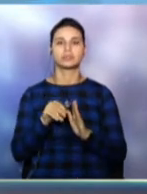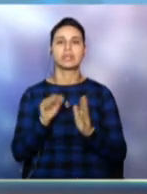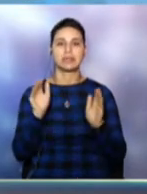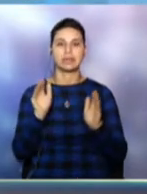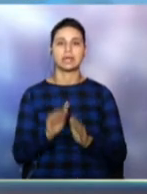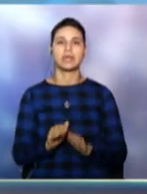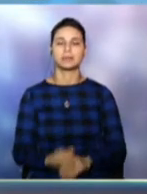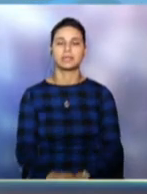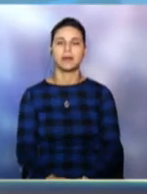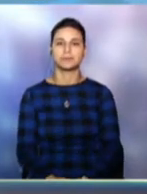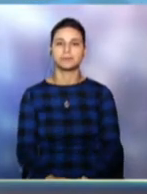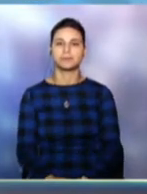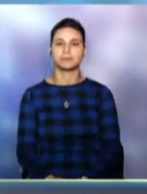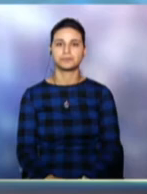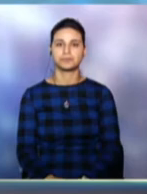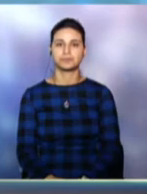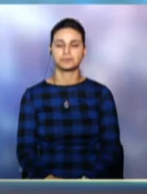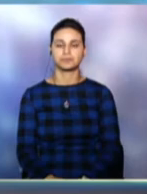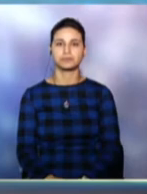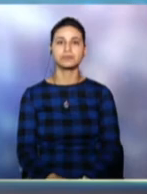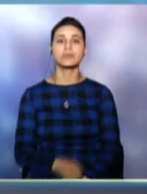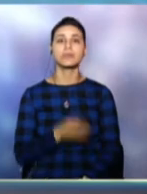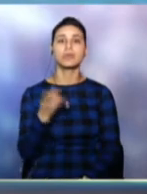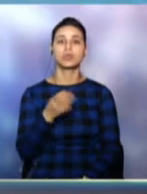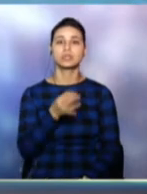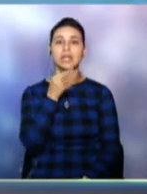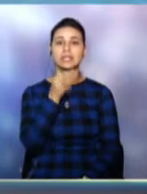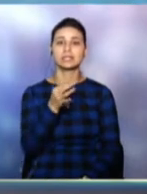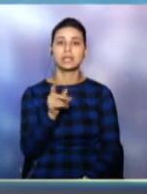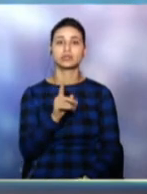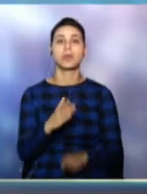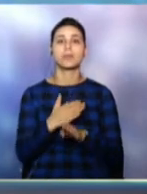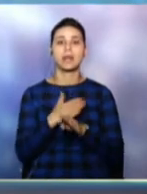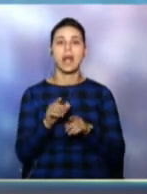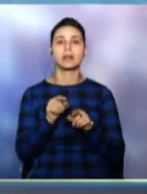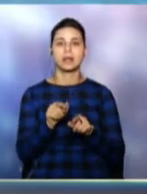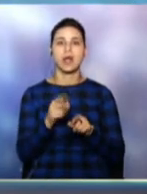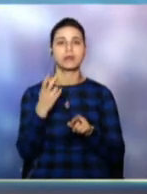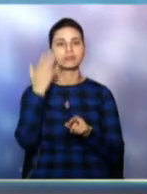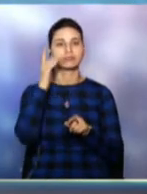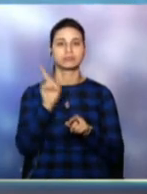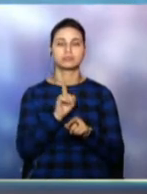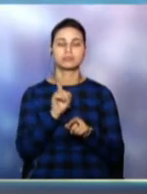ნაკლებია. და უნდა გითხრათ რომ გარდა რიტუალისა ხო ჩვენ არ უნდა დაგვავიწყდეს რომ ყავის გემოვნებითი